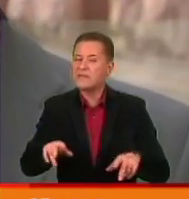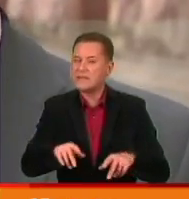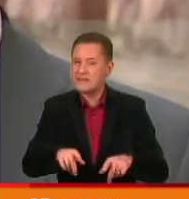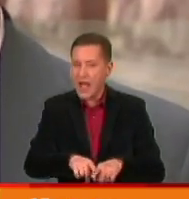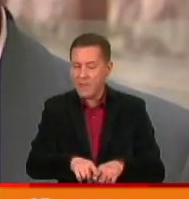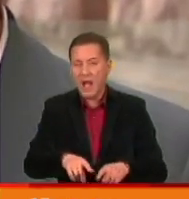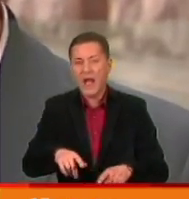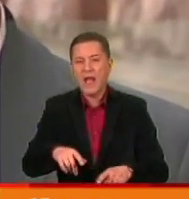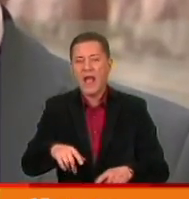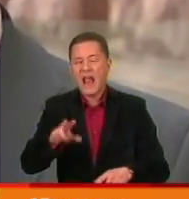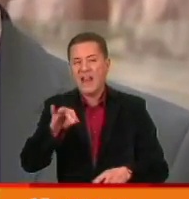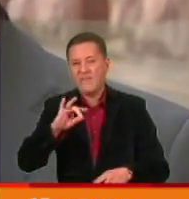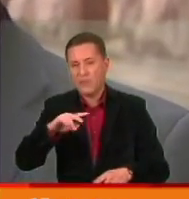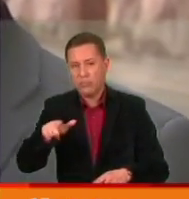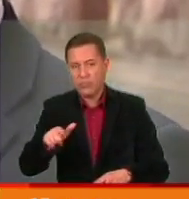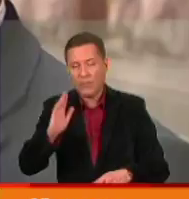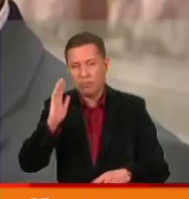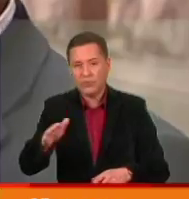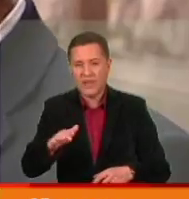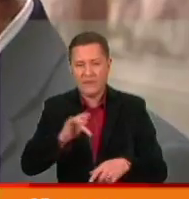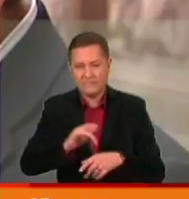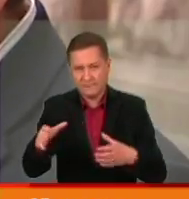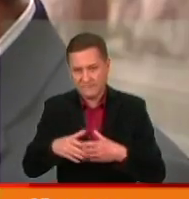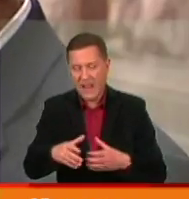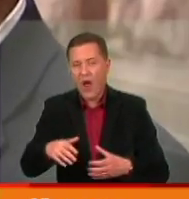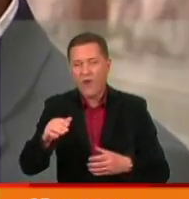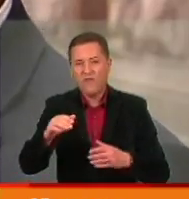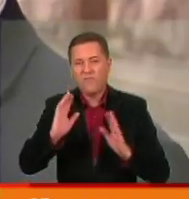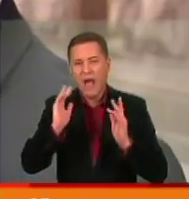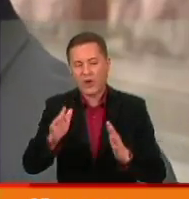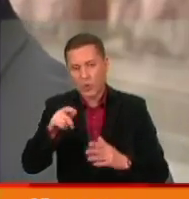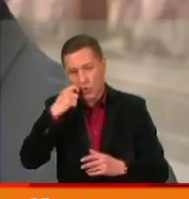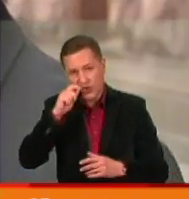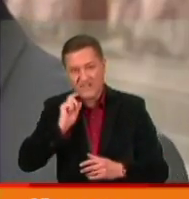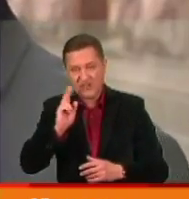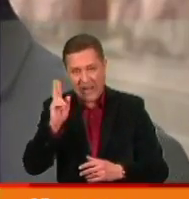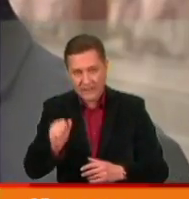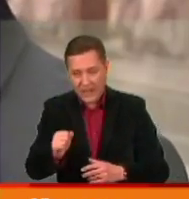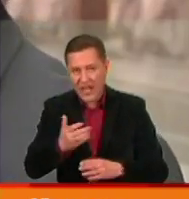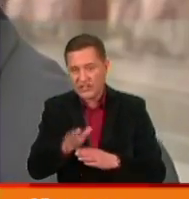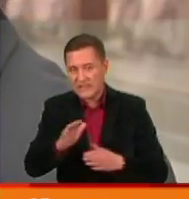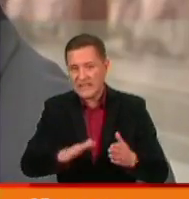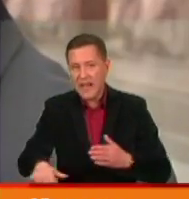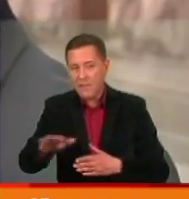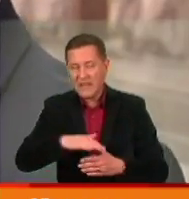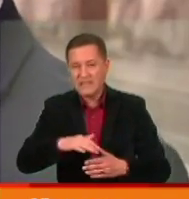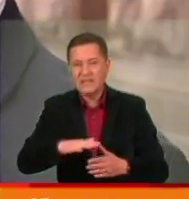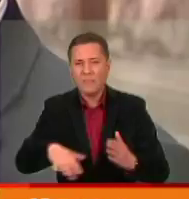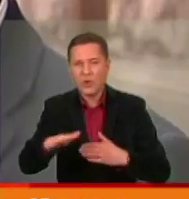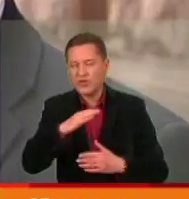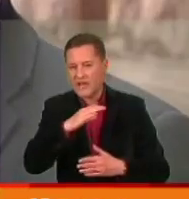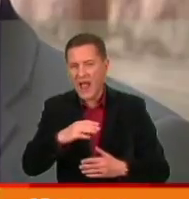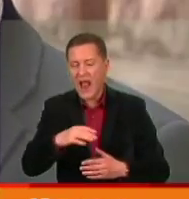буде в парку Шевченка. І знову ж таки ця частина міста, площа Льва